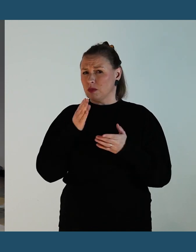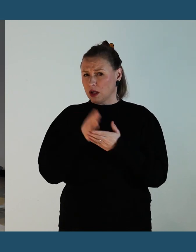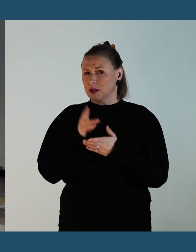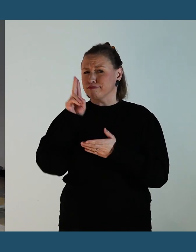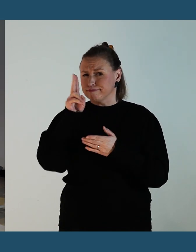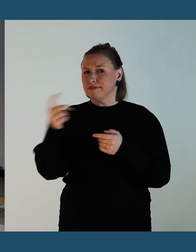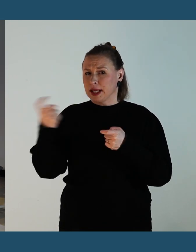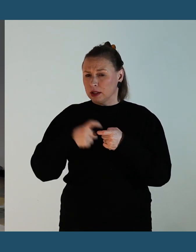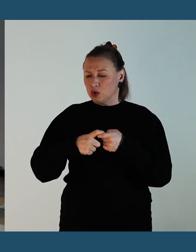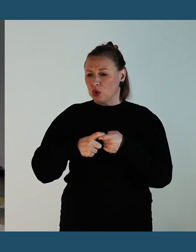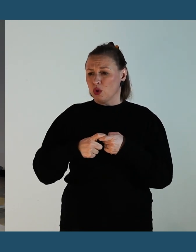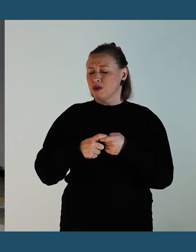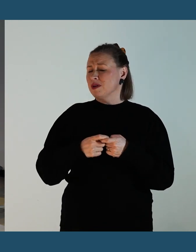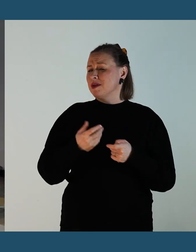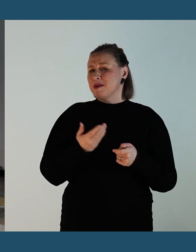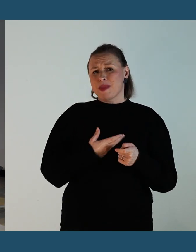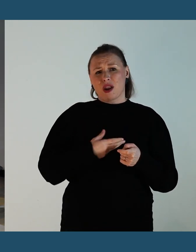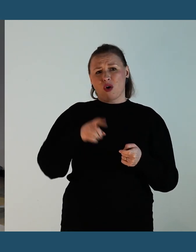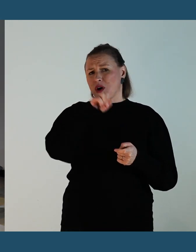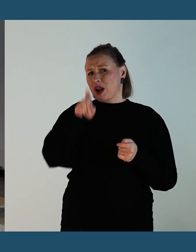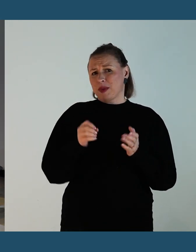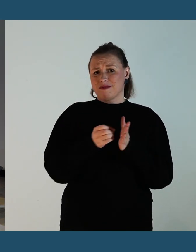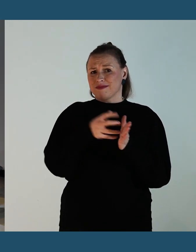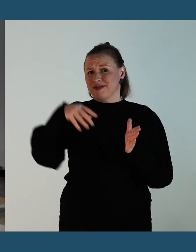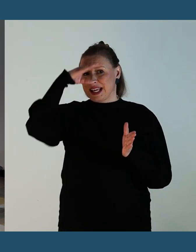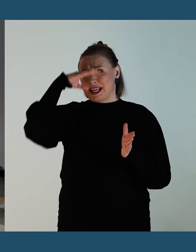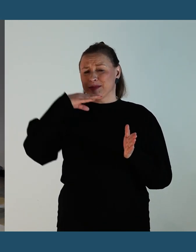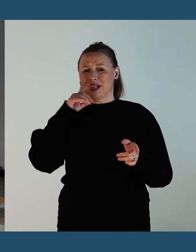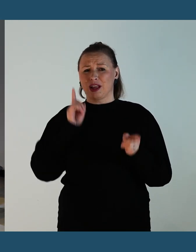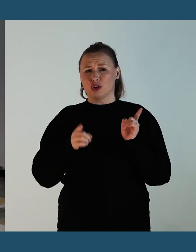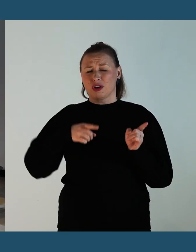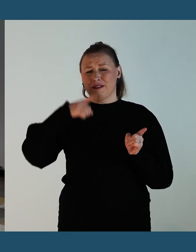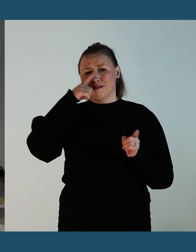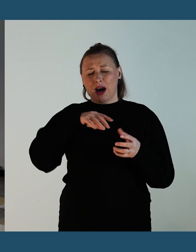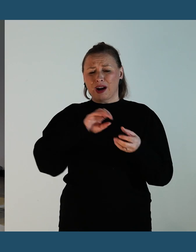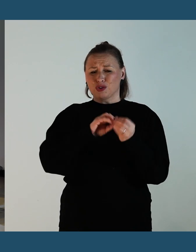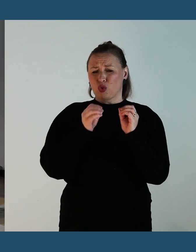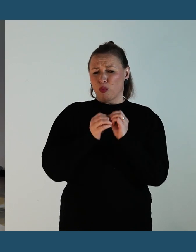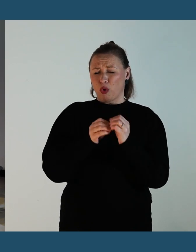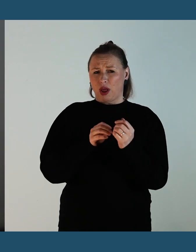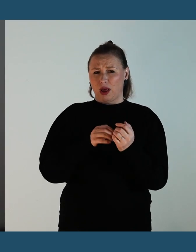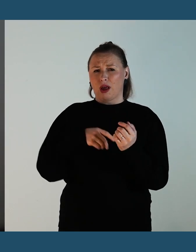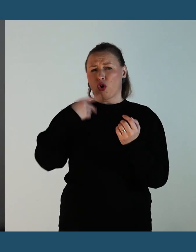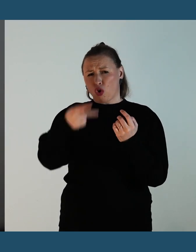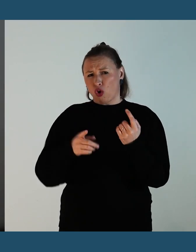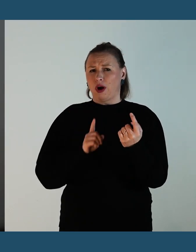tosi, aiheuttaa todella paljon ongelmia ihmiselle, jos hän tulee niin kuin kohdatuksi väärässä sukupuolessa.